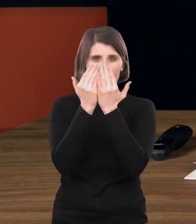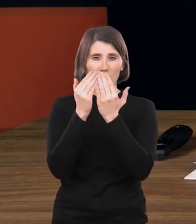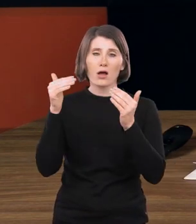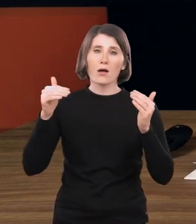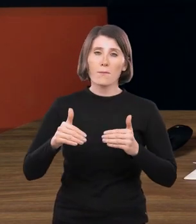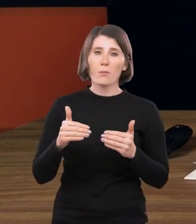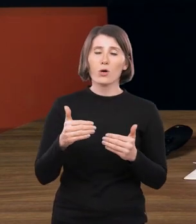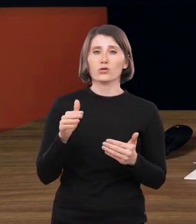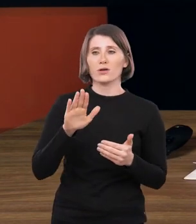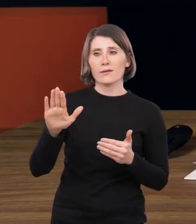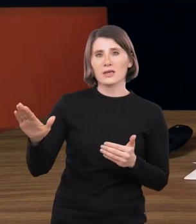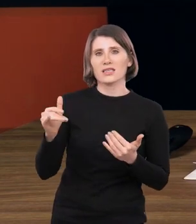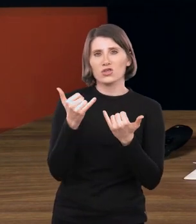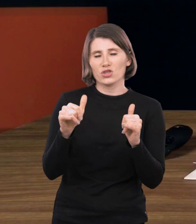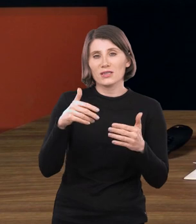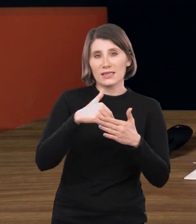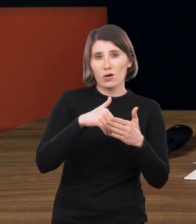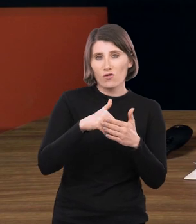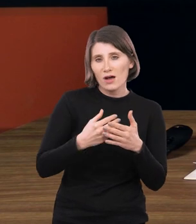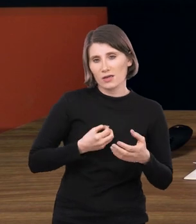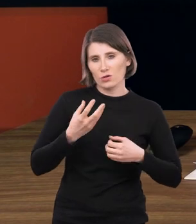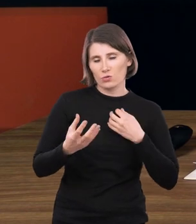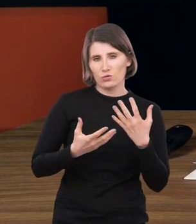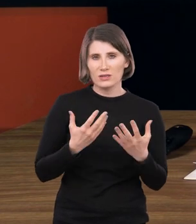repertuar symptomów i trudności.